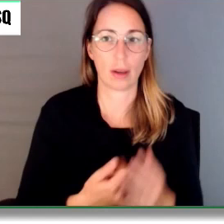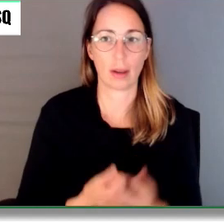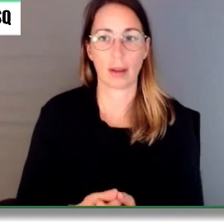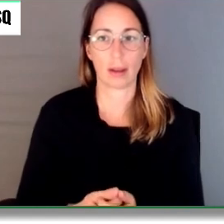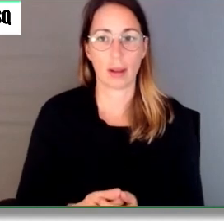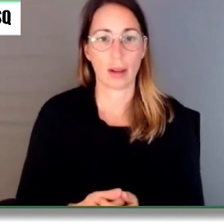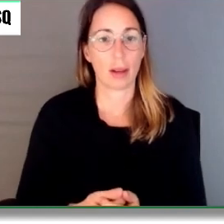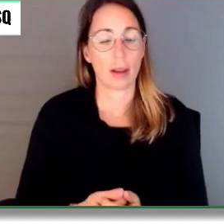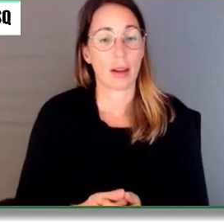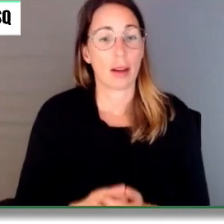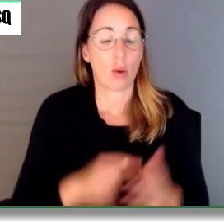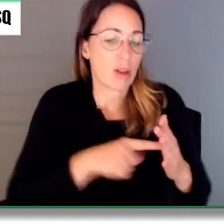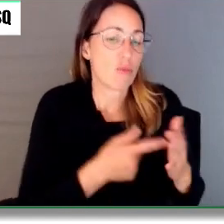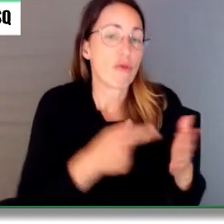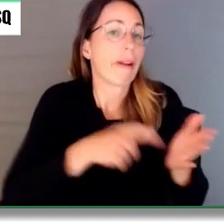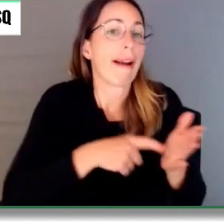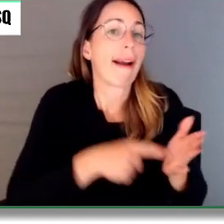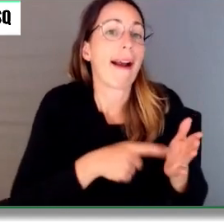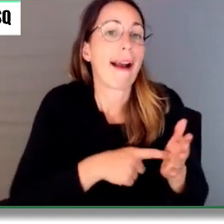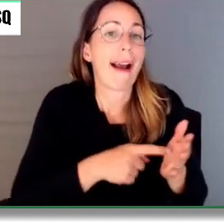du XXe siècle.